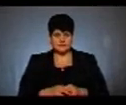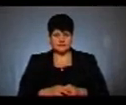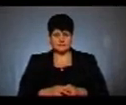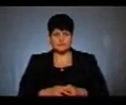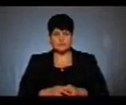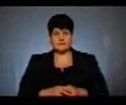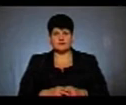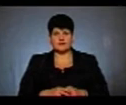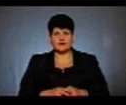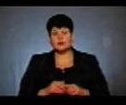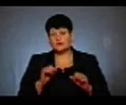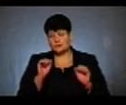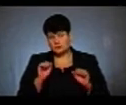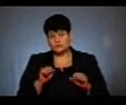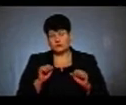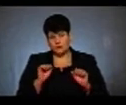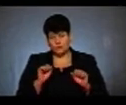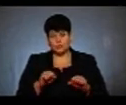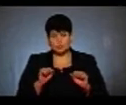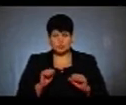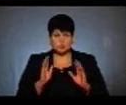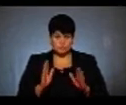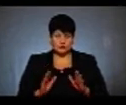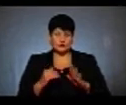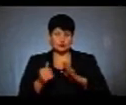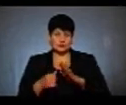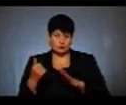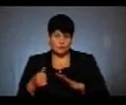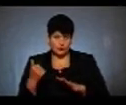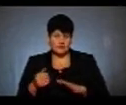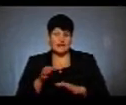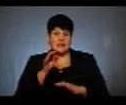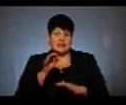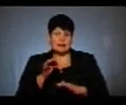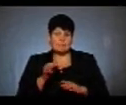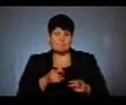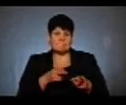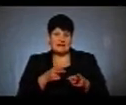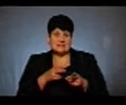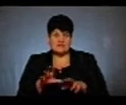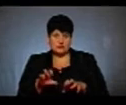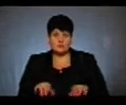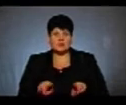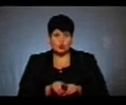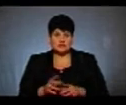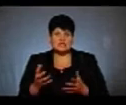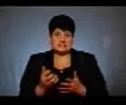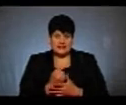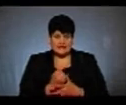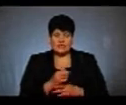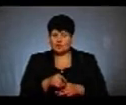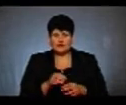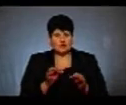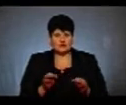Так. Дуже ймовірно, що і безпритульна собака, і та, що в лісі гуляє, мисливська, якщо знайде, буде той же самий результат, що і з лисицями. Так що тут